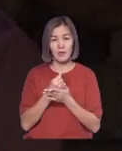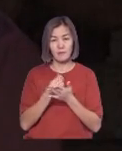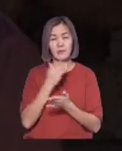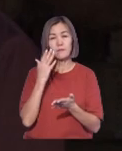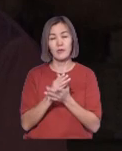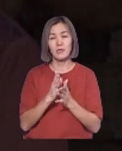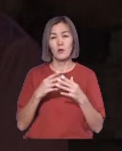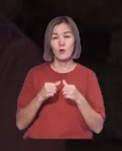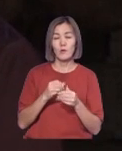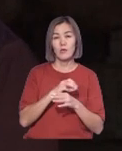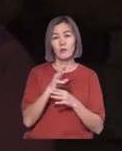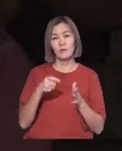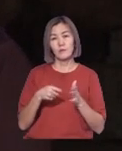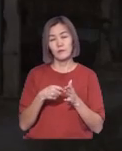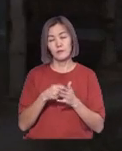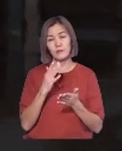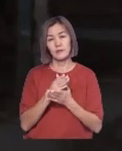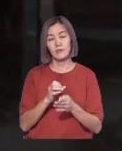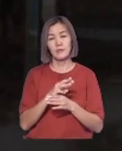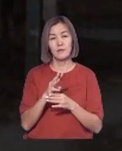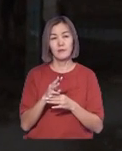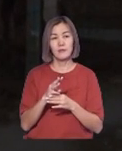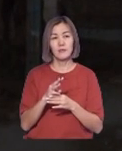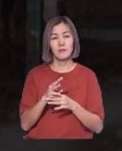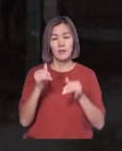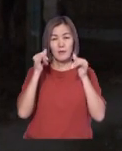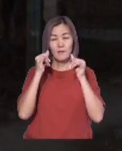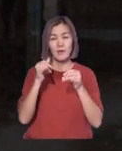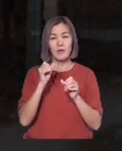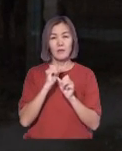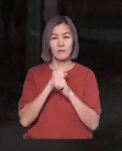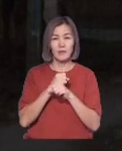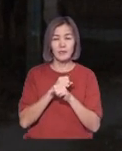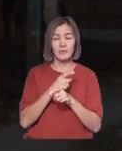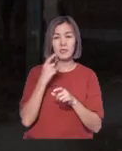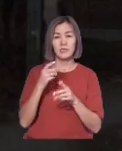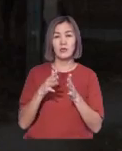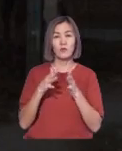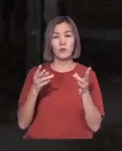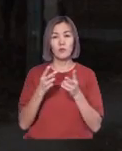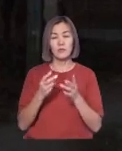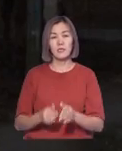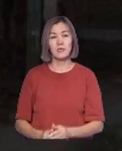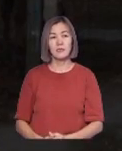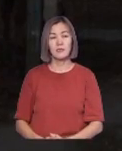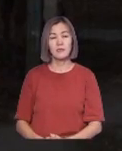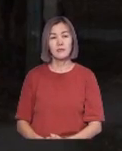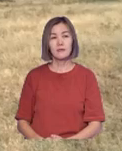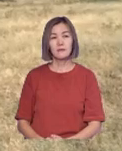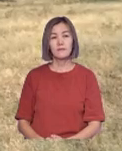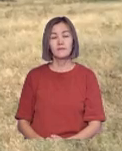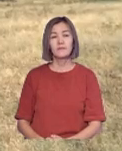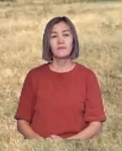Семьямыздың немесін, бала шағамызды оқытып жатырмыз. Сол мал басын көбейтуге ниеттеніп отырмыз, сол көбейтіп өсіреміз бе деген ойымыз